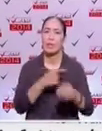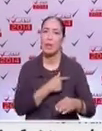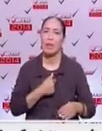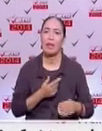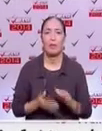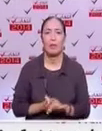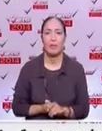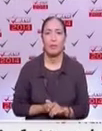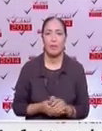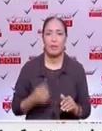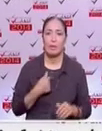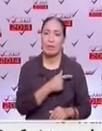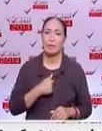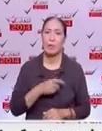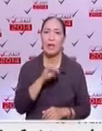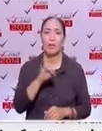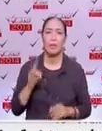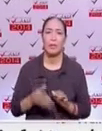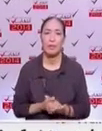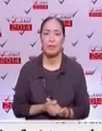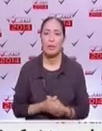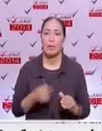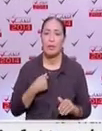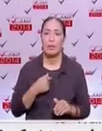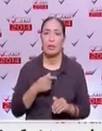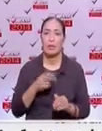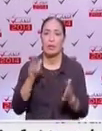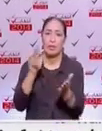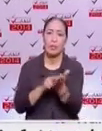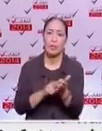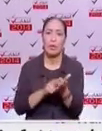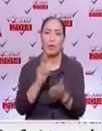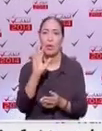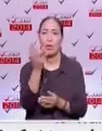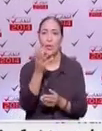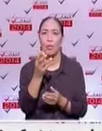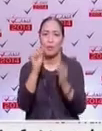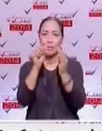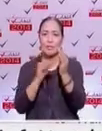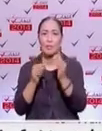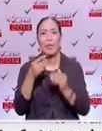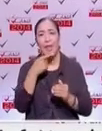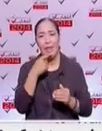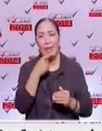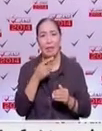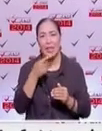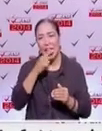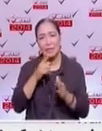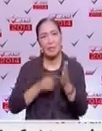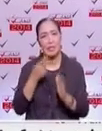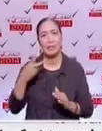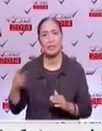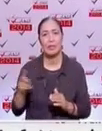الشعيري. الرمز متاعنا هو رمانة نصف، واخترنا رمانة نصف لكونها الغلة المشتركة